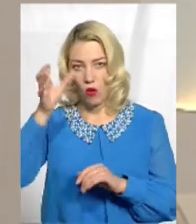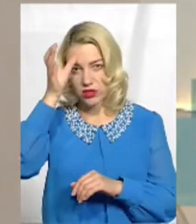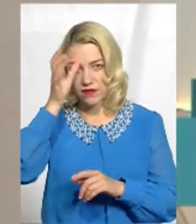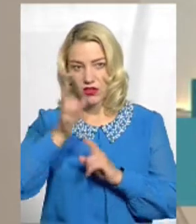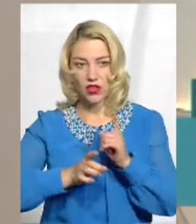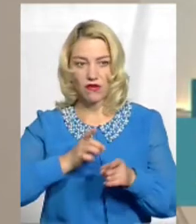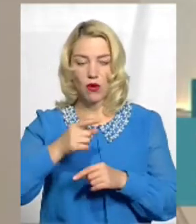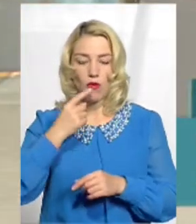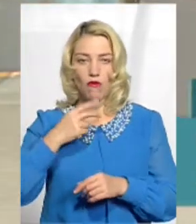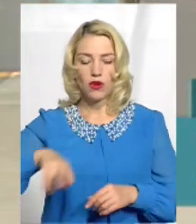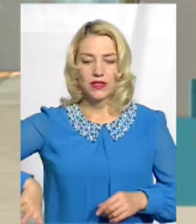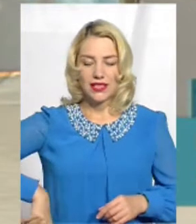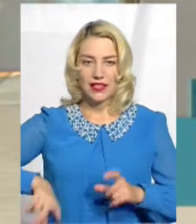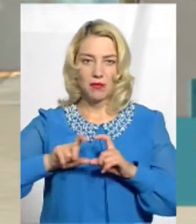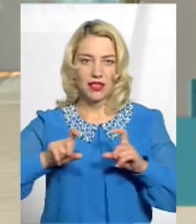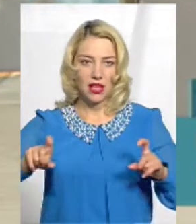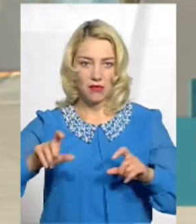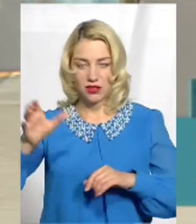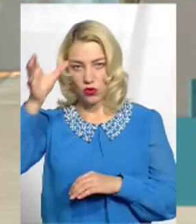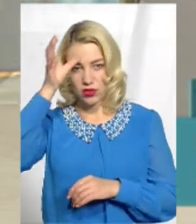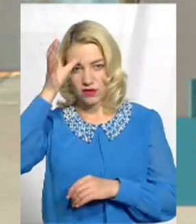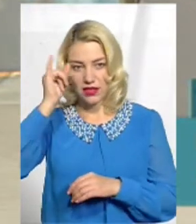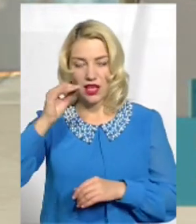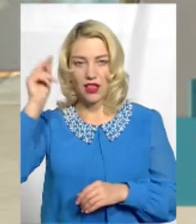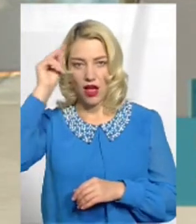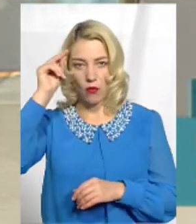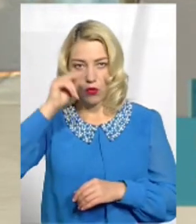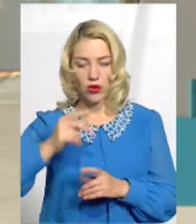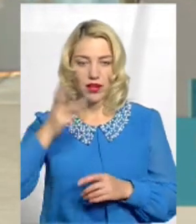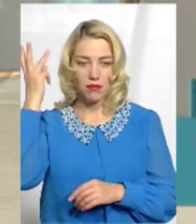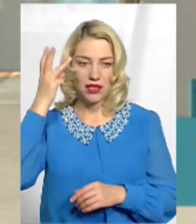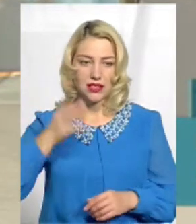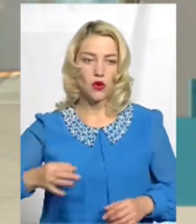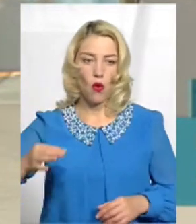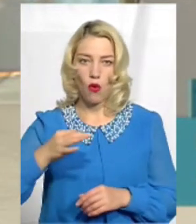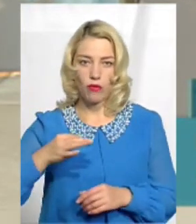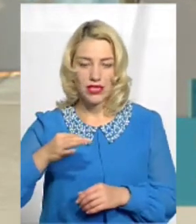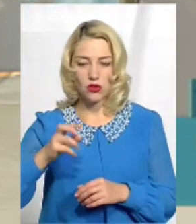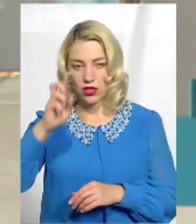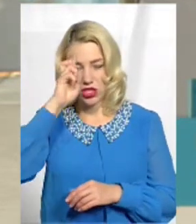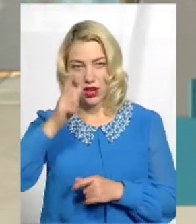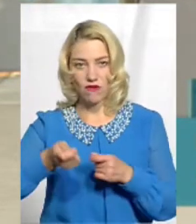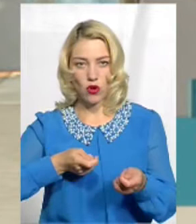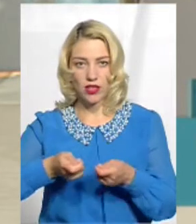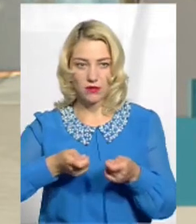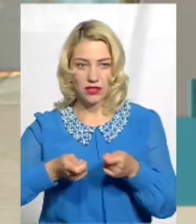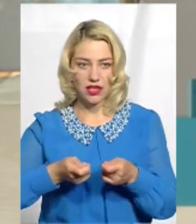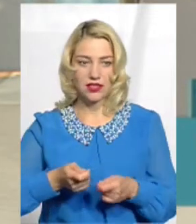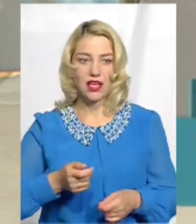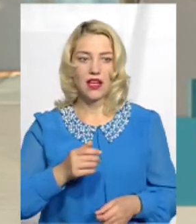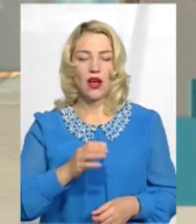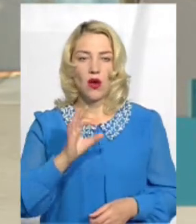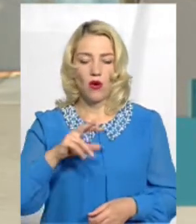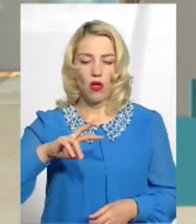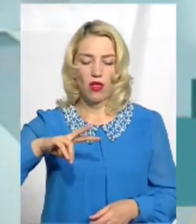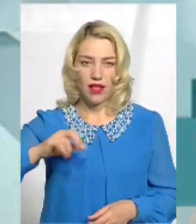реформи поговоримо з директором департаменту освіти і науки Хмельницької обласної державної адміністрації Олегом Фасолею.